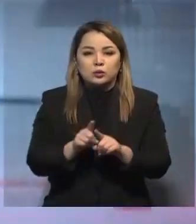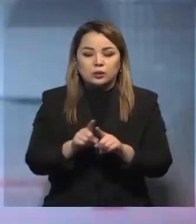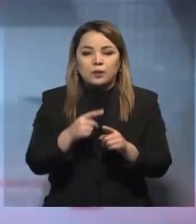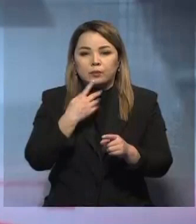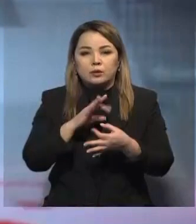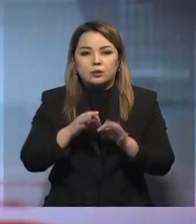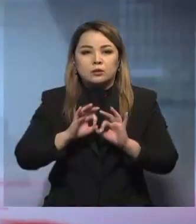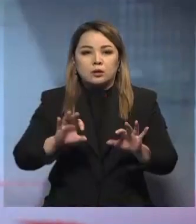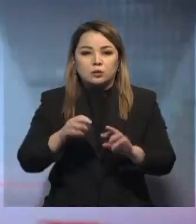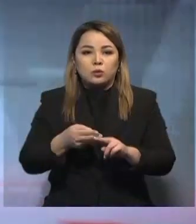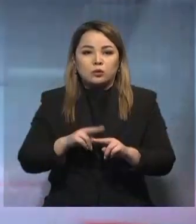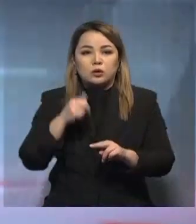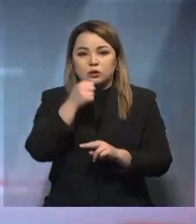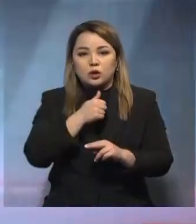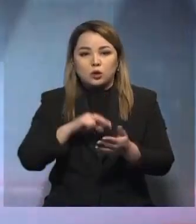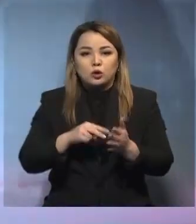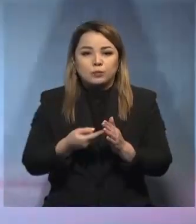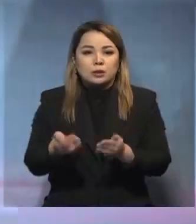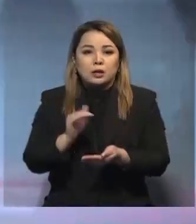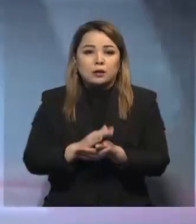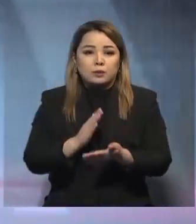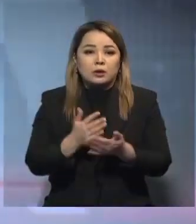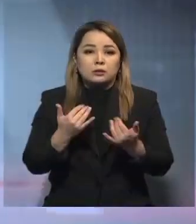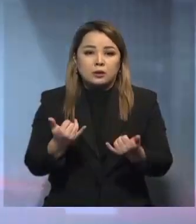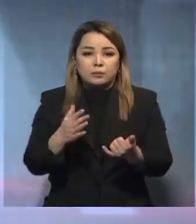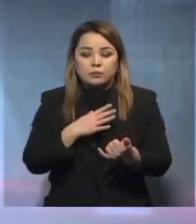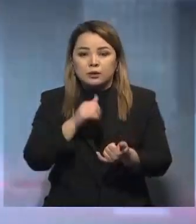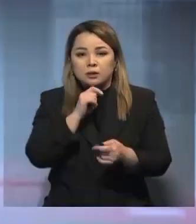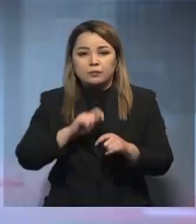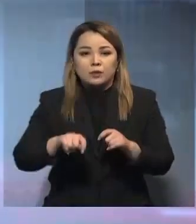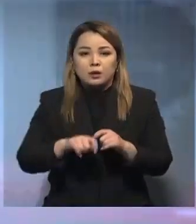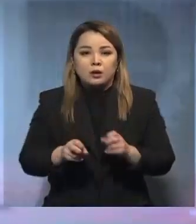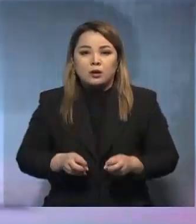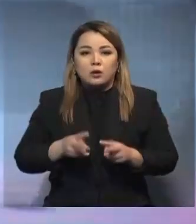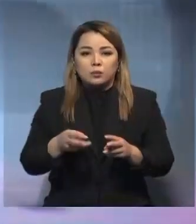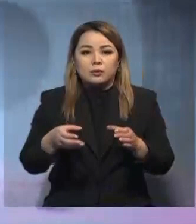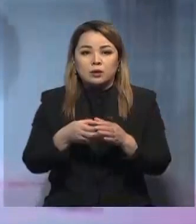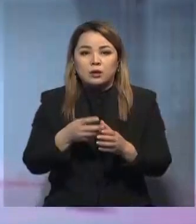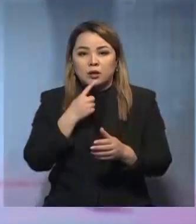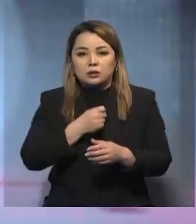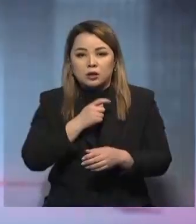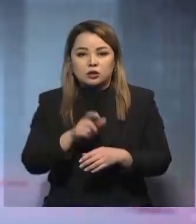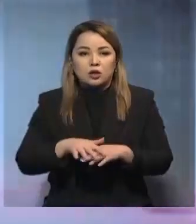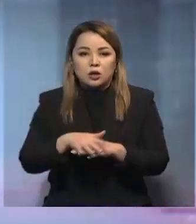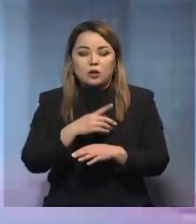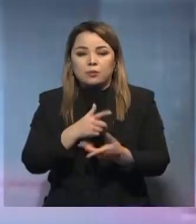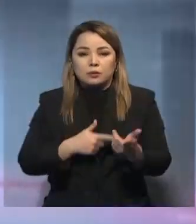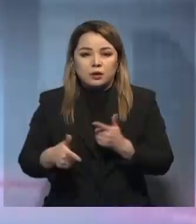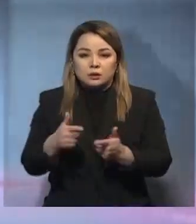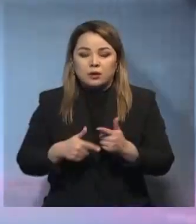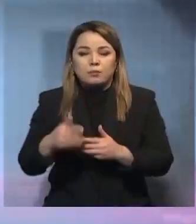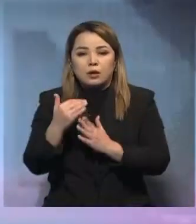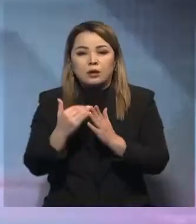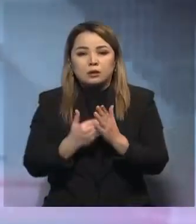есеп беріп, осы жылға арналған жоспарын таныстырды. Сондай-ақ қазіргі сын қатерлер мен қауіпке байланысты әскердің жауынгерлік әзірлік